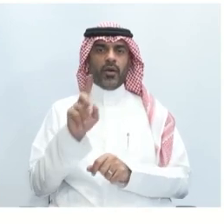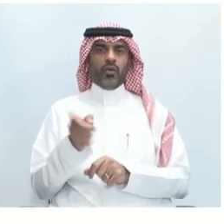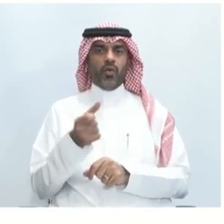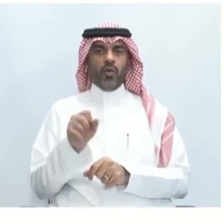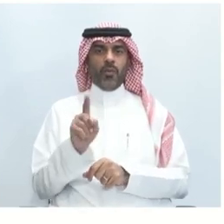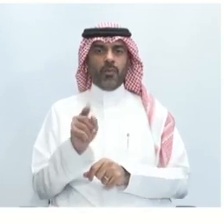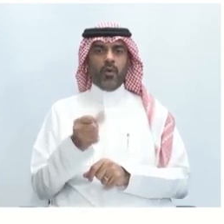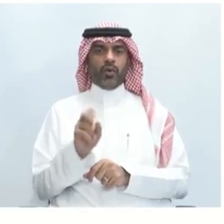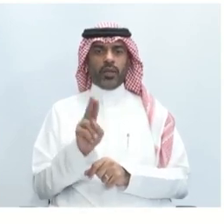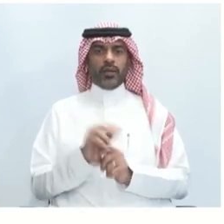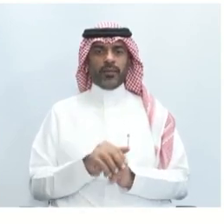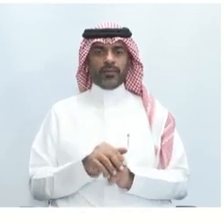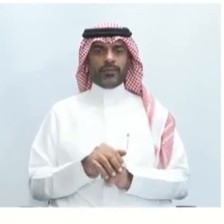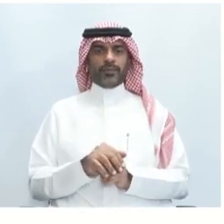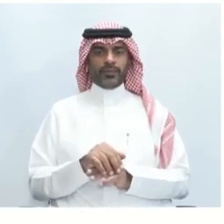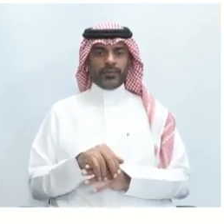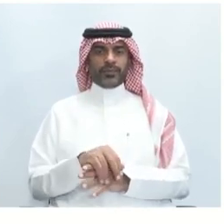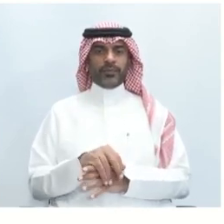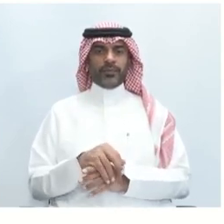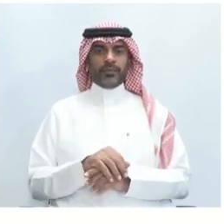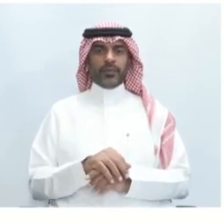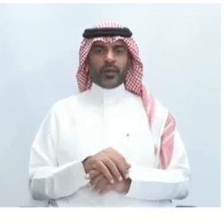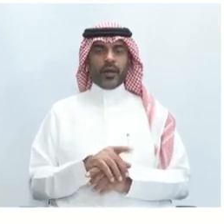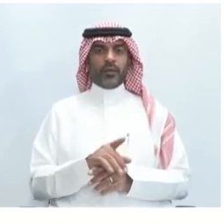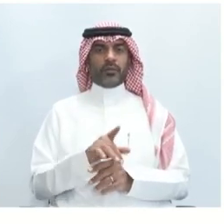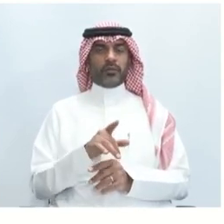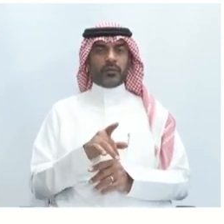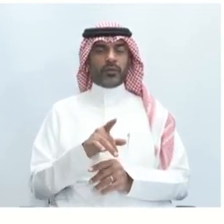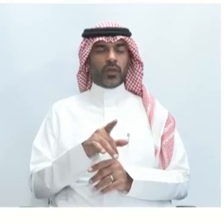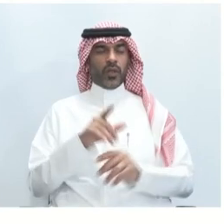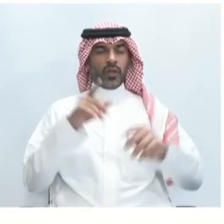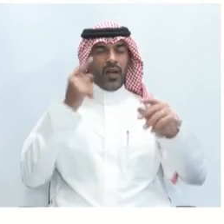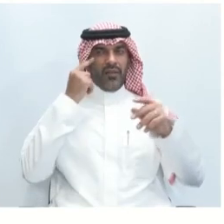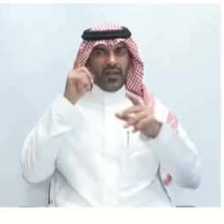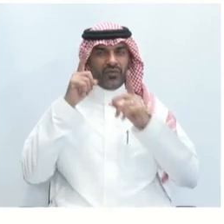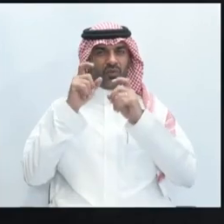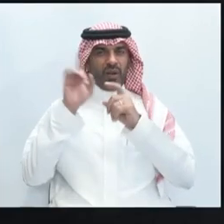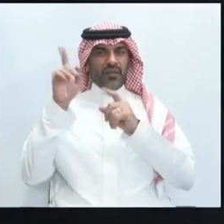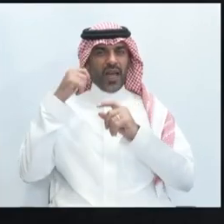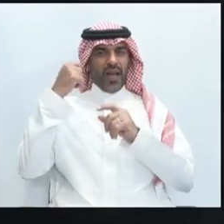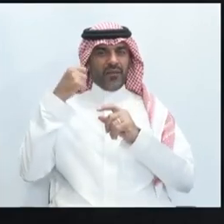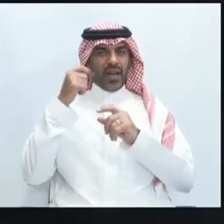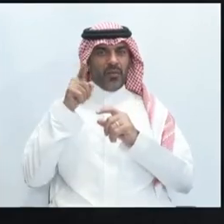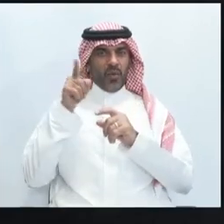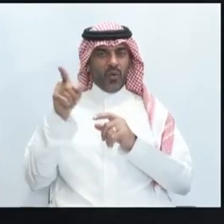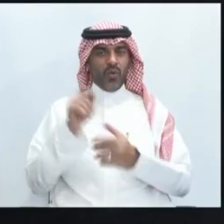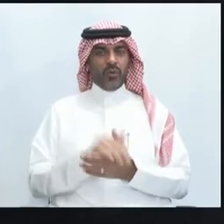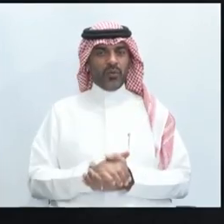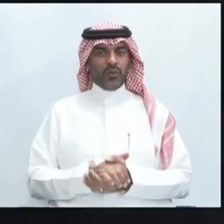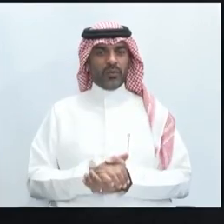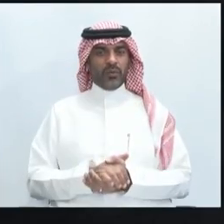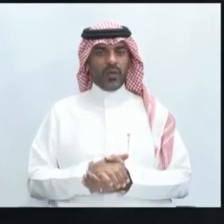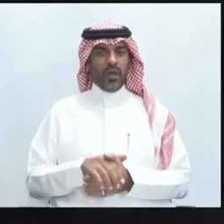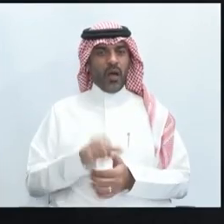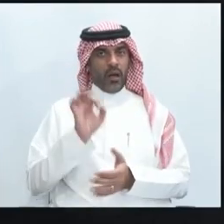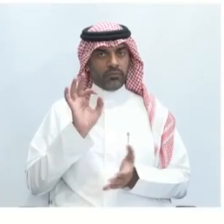فكر معي عزيزي الطالب هل تمثل سوره الروبوتات هي الصوره المعروضه في الافلام التي نراها في الافلام هل